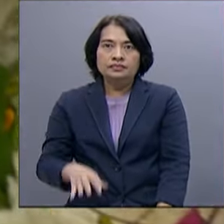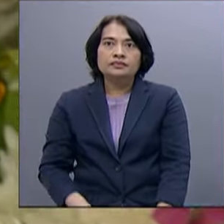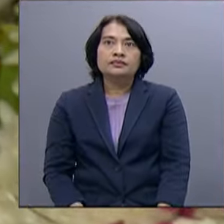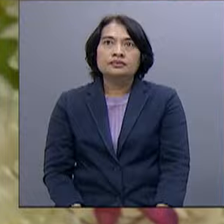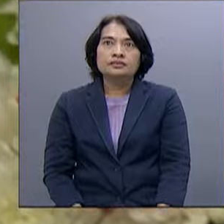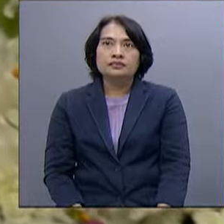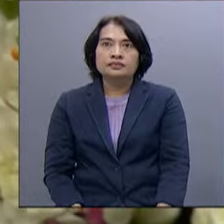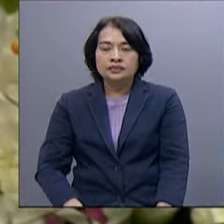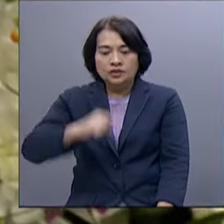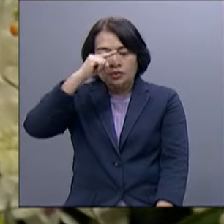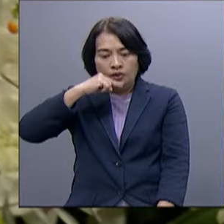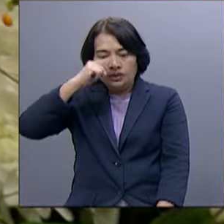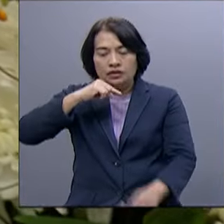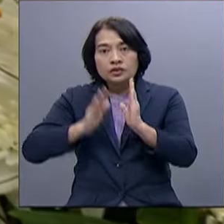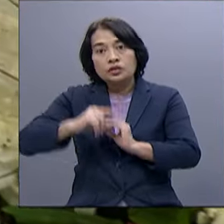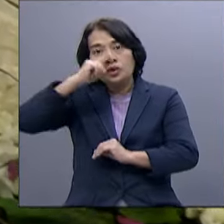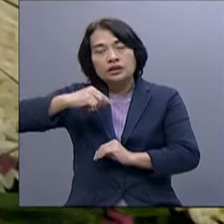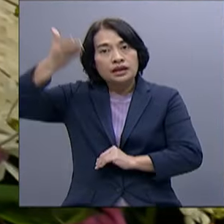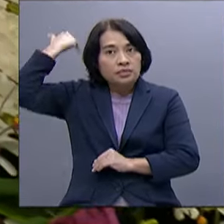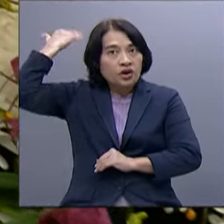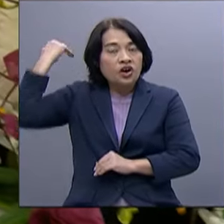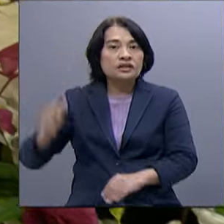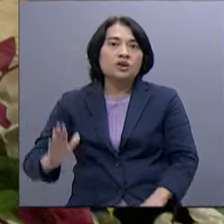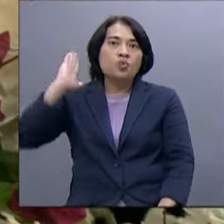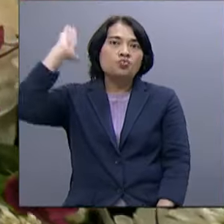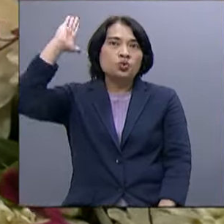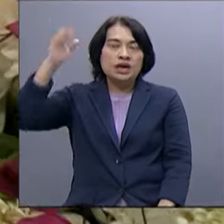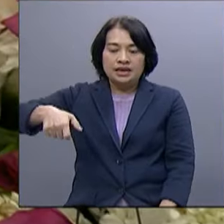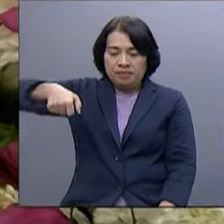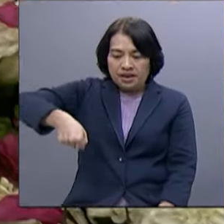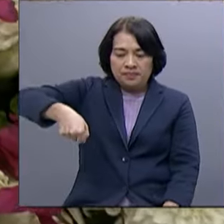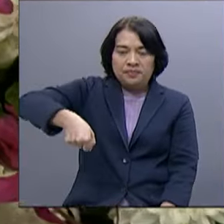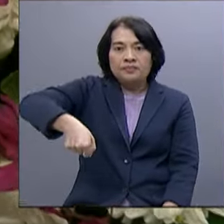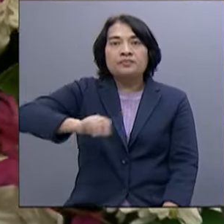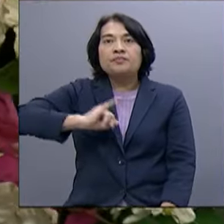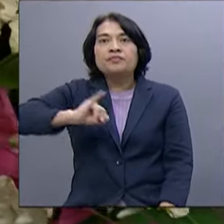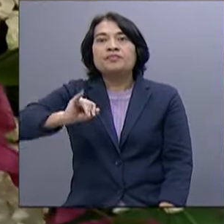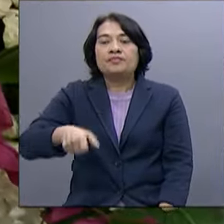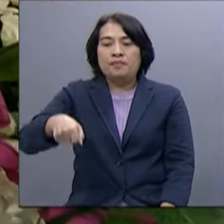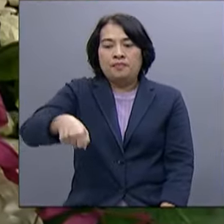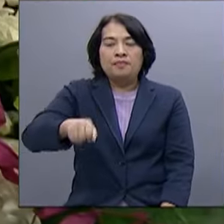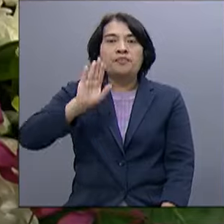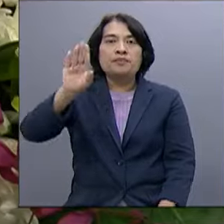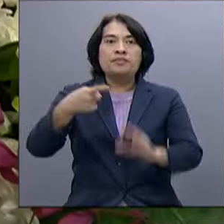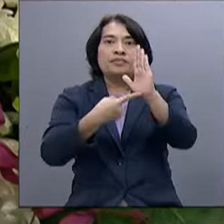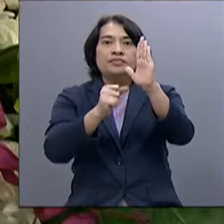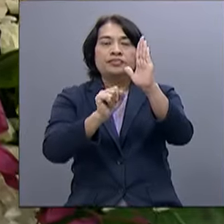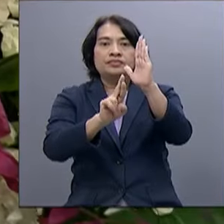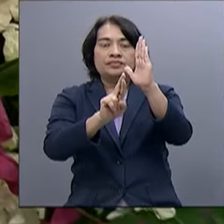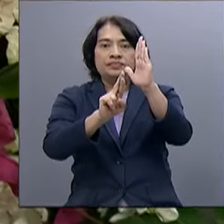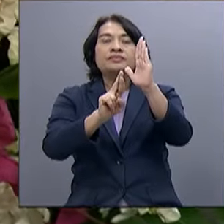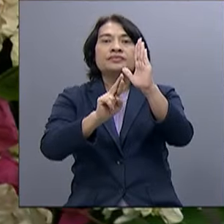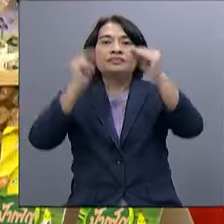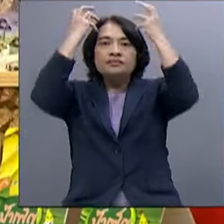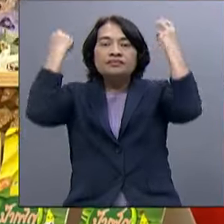ถึงคนไทยสมัยก่อนสิ่งที่คู่กายคุณสุภาพบุรุษคือไม้ตะพดใช่ไหมคะ อย่างไม้ตะพดของสระบุรีนี่มีความพิเศษยังไงบ้างคะทำมา